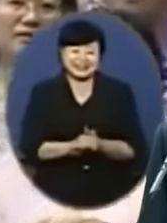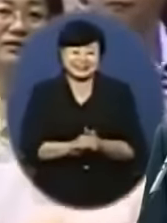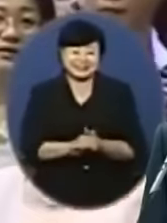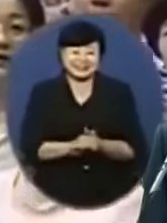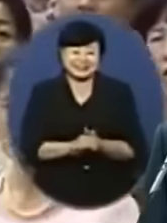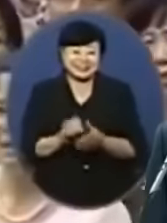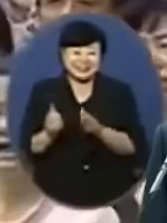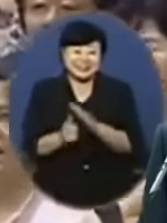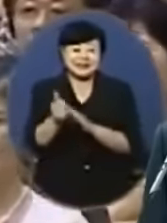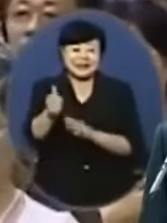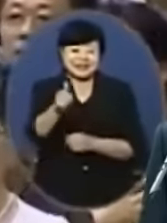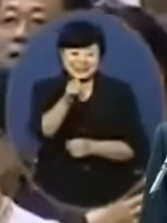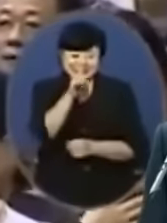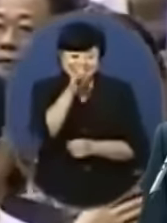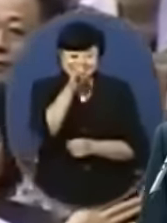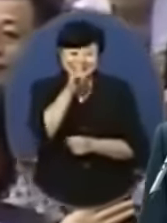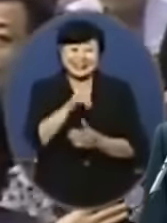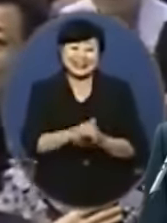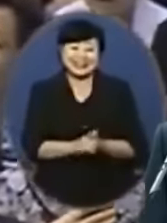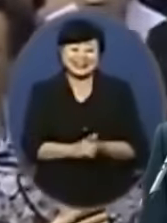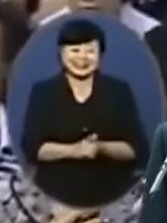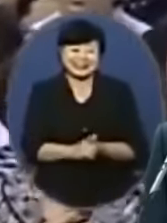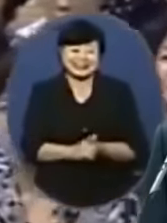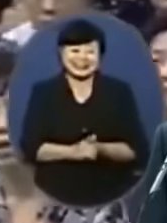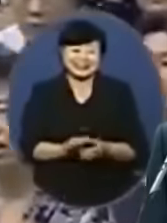희망이 있습니다.